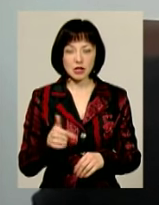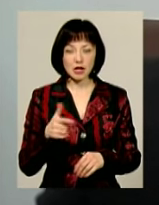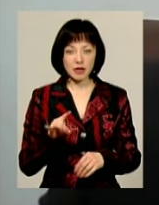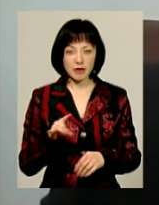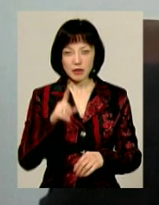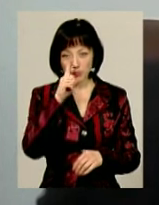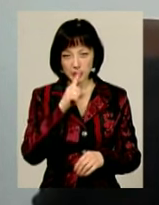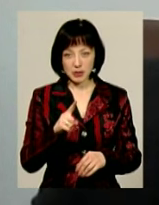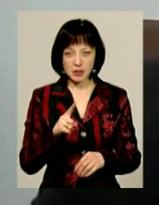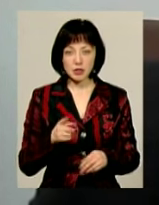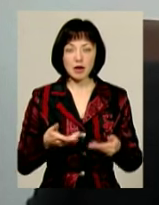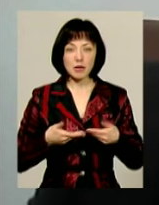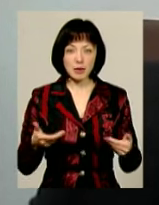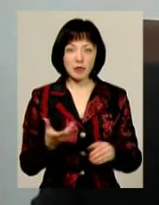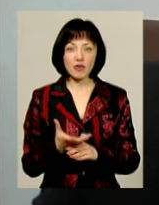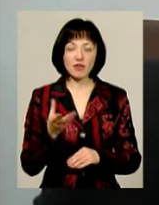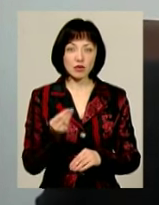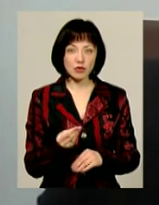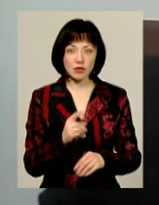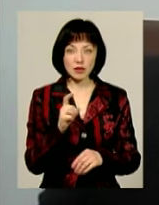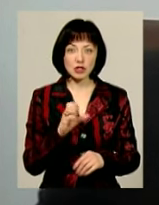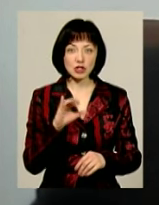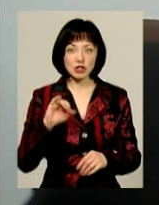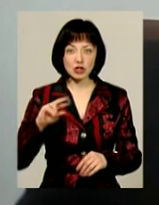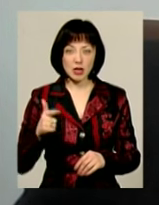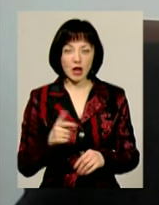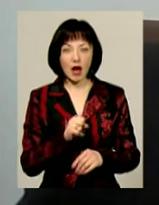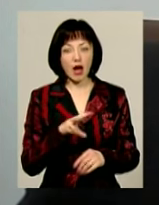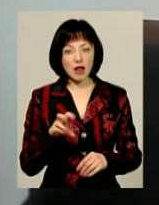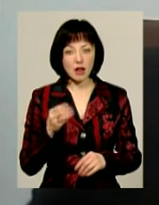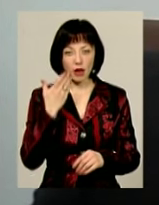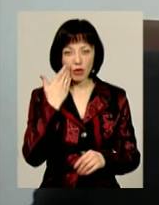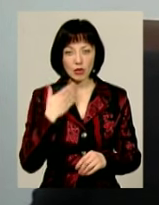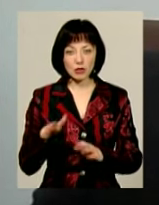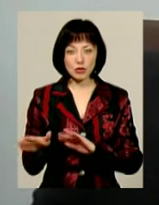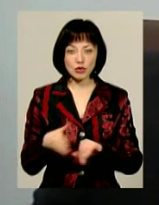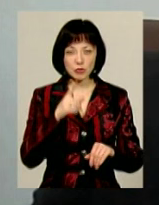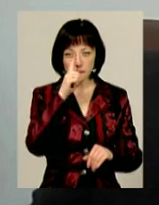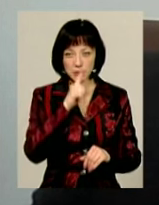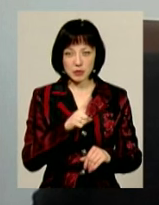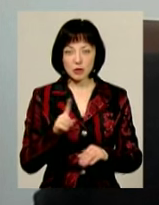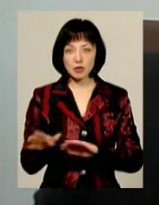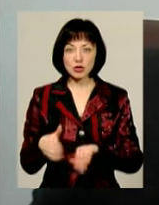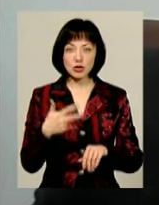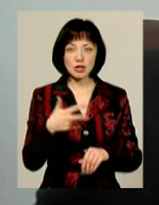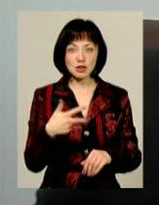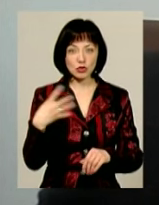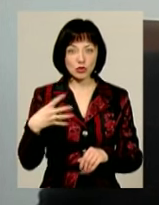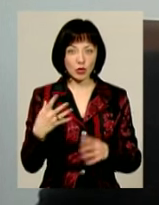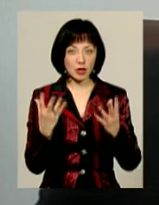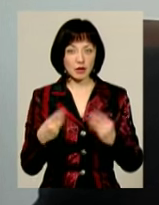гривень в місяць. Ми профінансували за січень місяць. Але коли пройшло місяць, коли пройшло 30-40 днів,